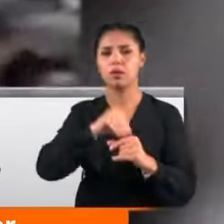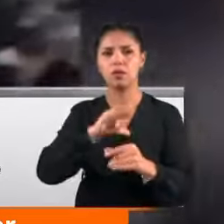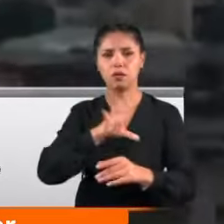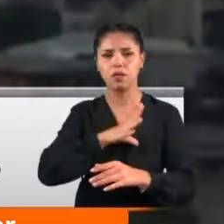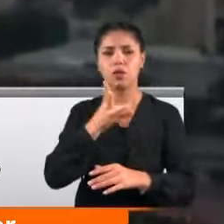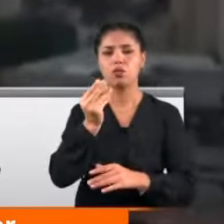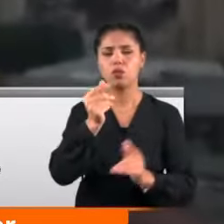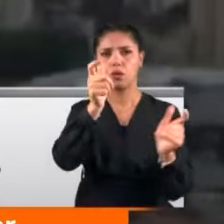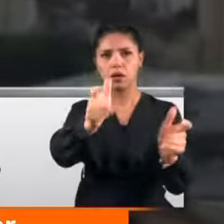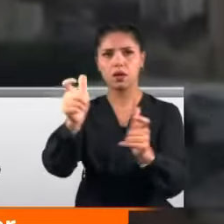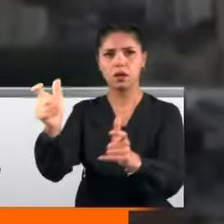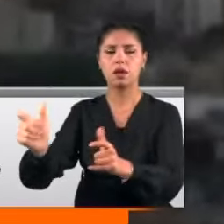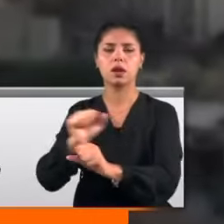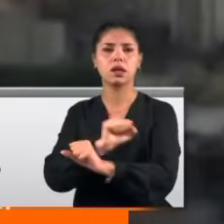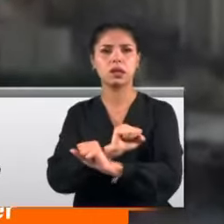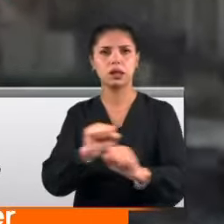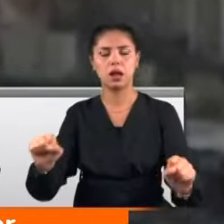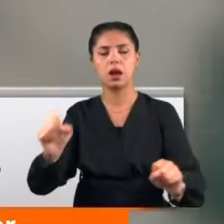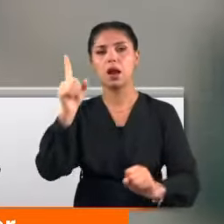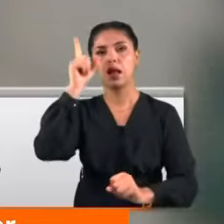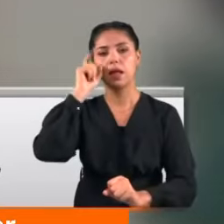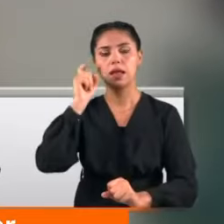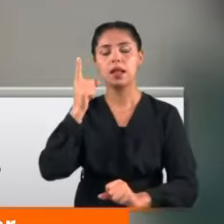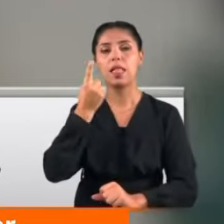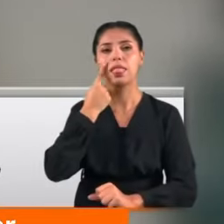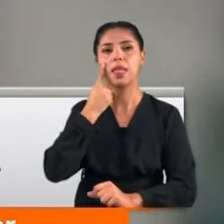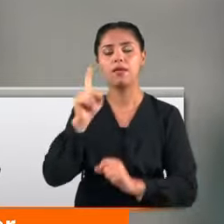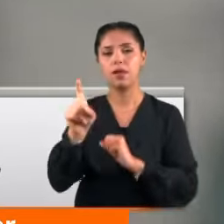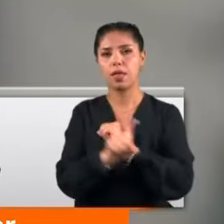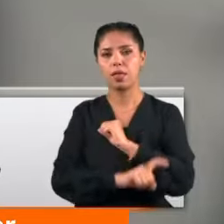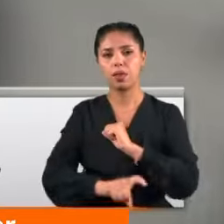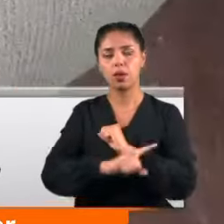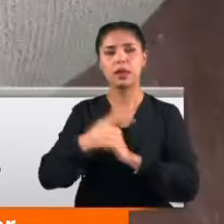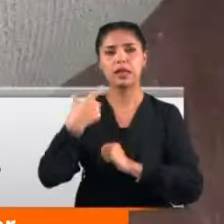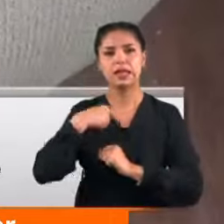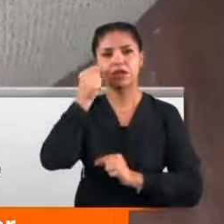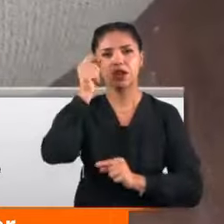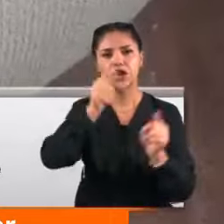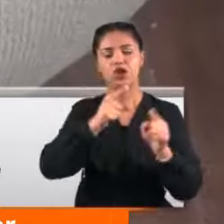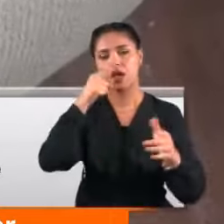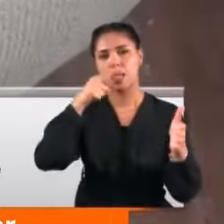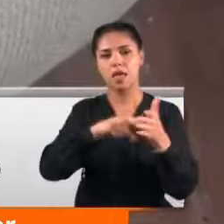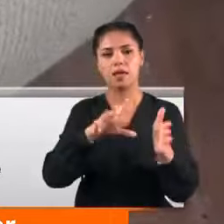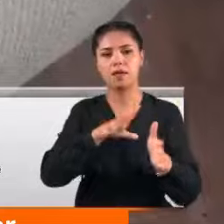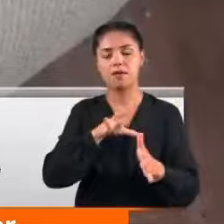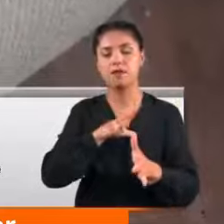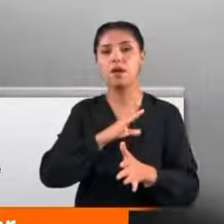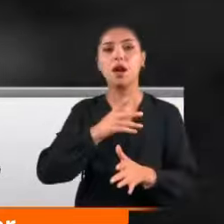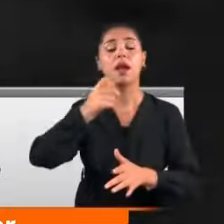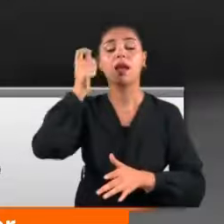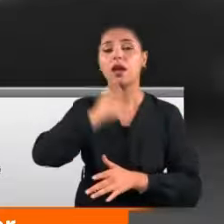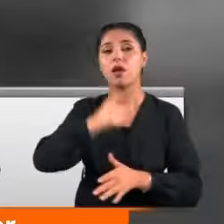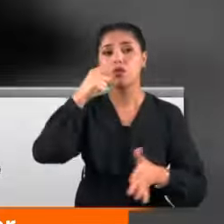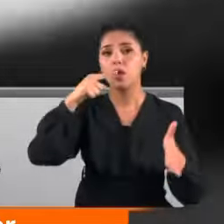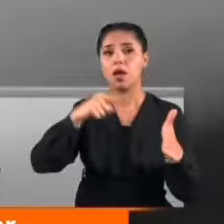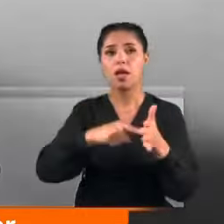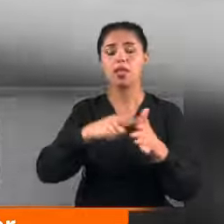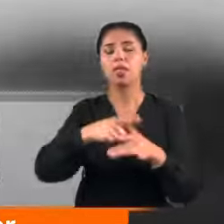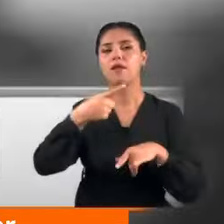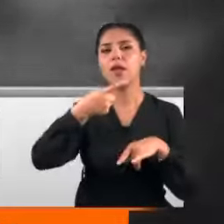çok yer kana bulandı. İsrail devlet terörü sivilleri de hedef aldı. Ancak asıl amaç Hizbullah üyelerinin ifşa edilmesi